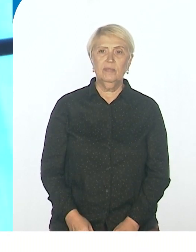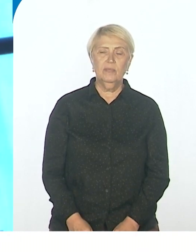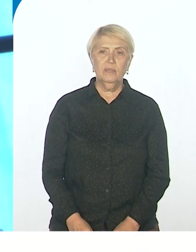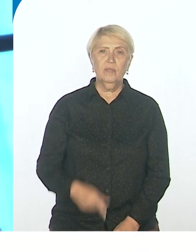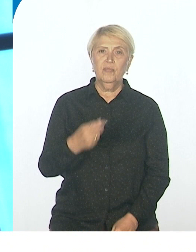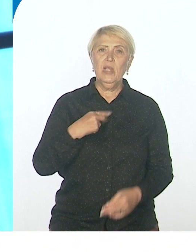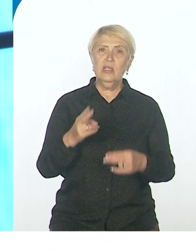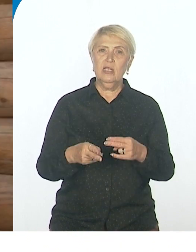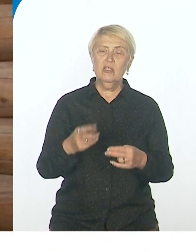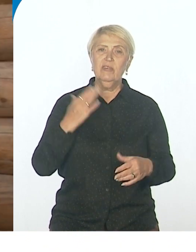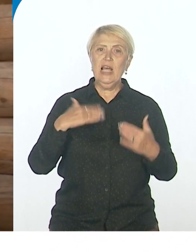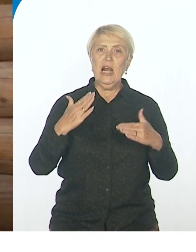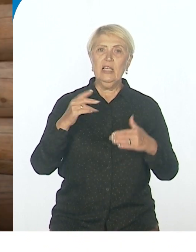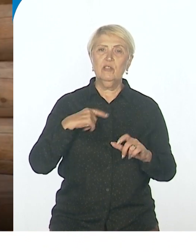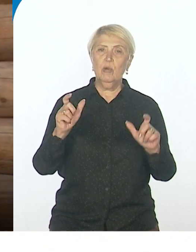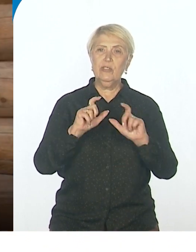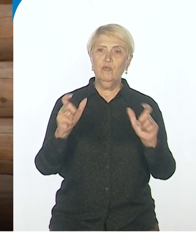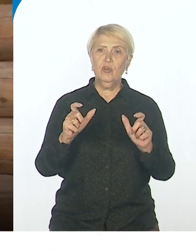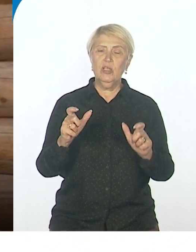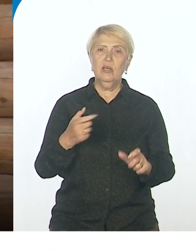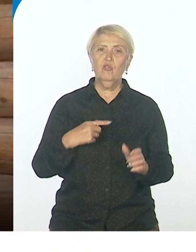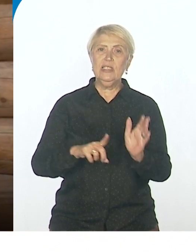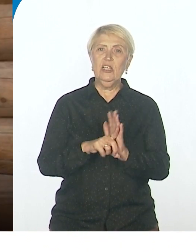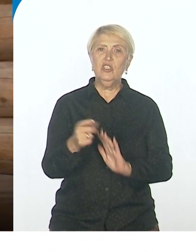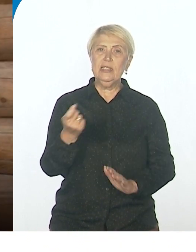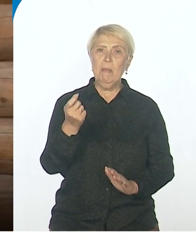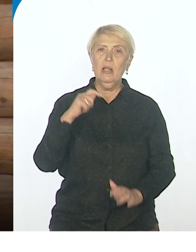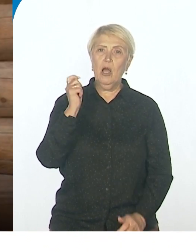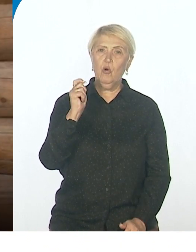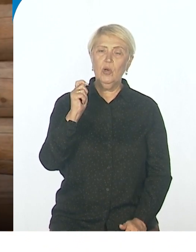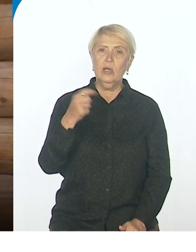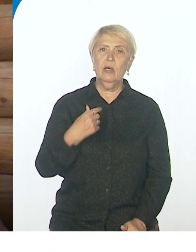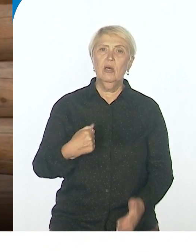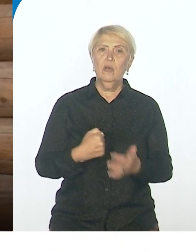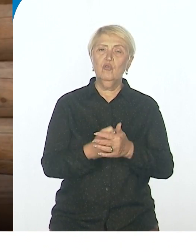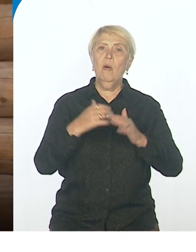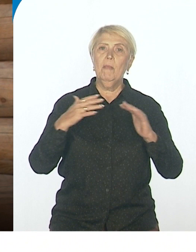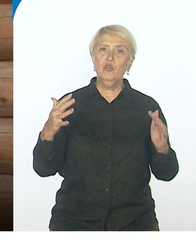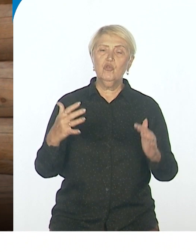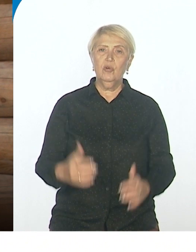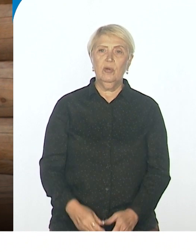заканчивается радостными звуками. Звонится от маленького колокола к большому, то есть...